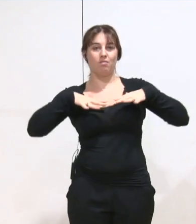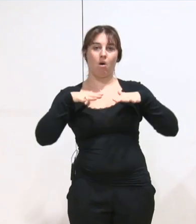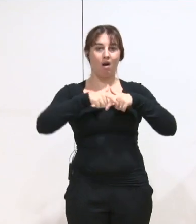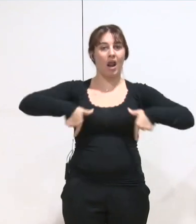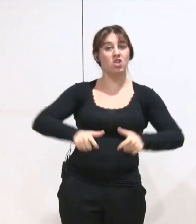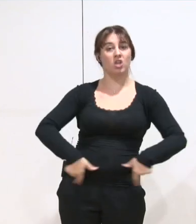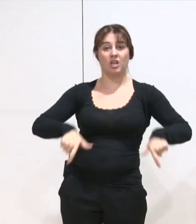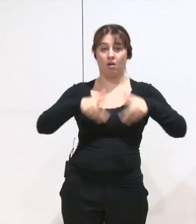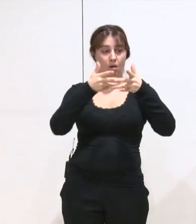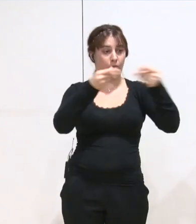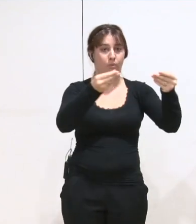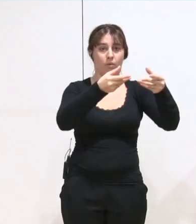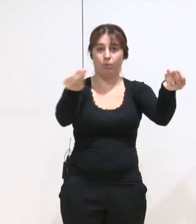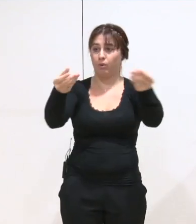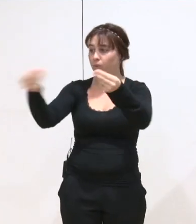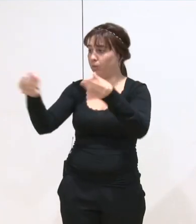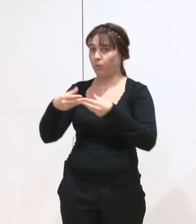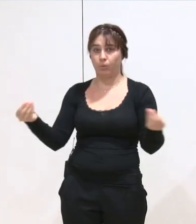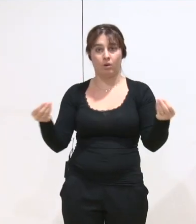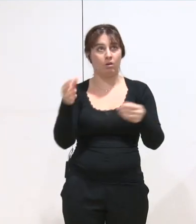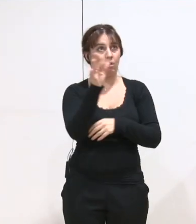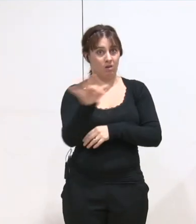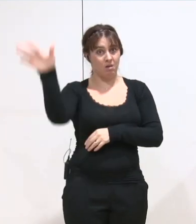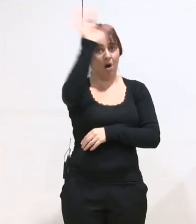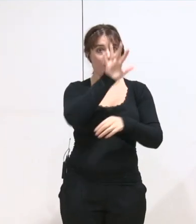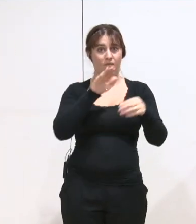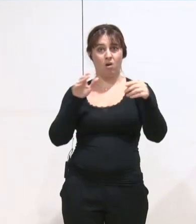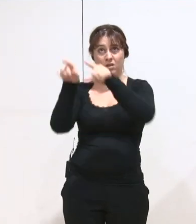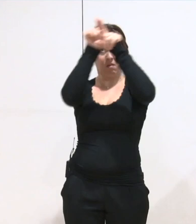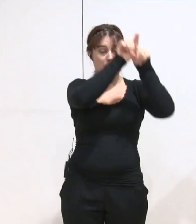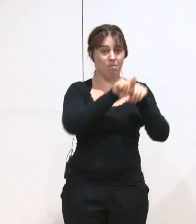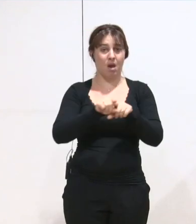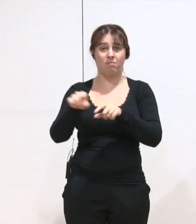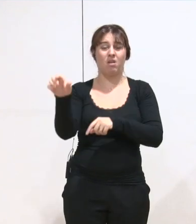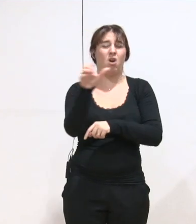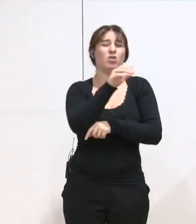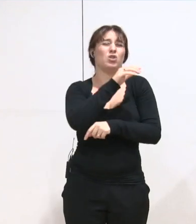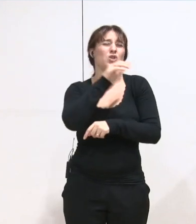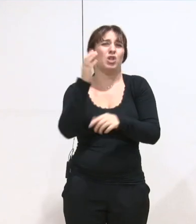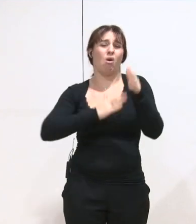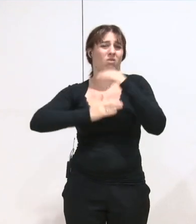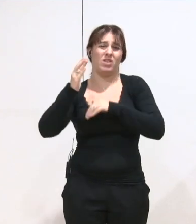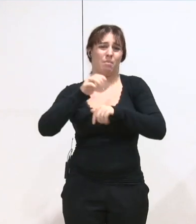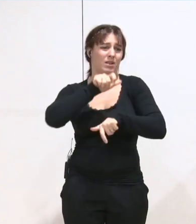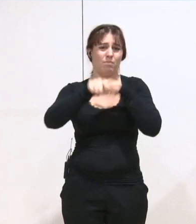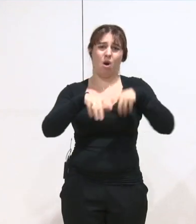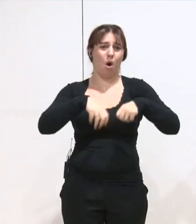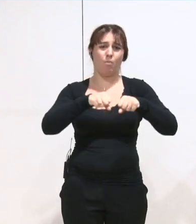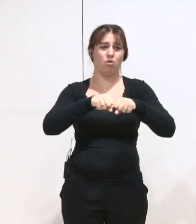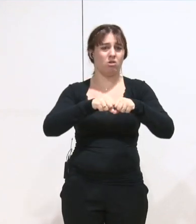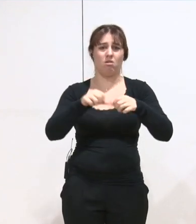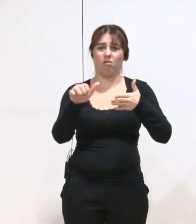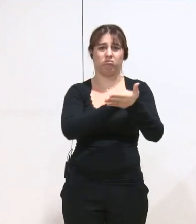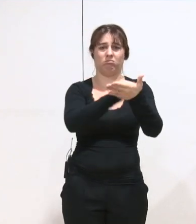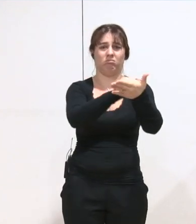disparu. Cette tendance nationale lourde, qui se chiffre en centaines de milliers d'emplois supprimés, n'a pas épargné